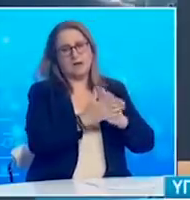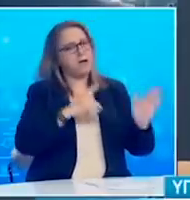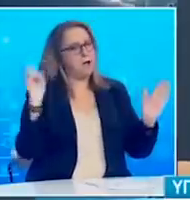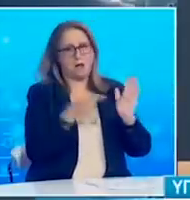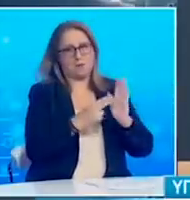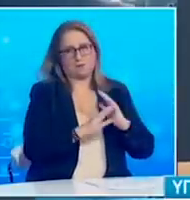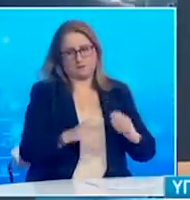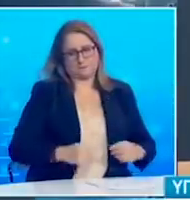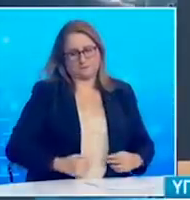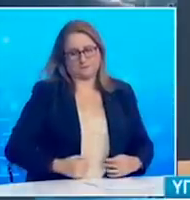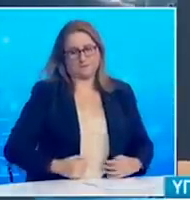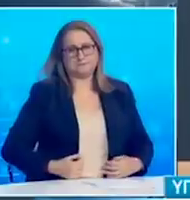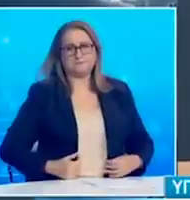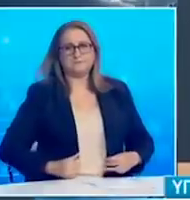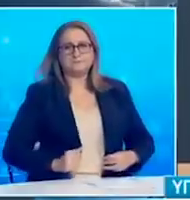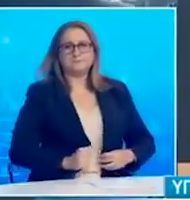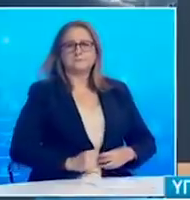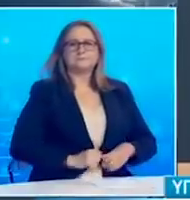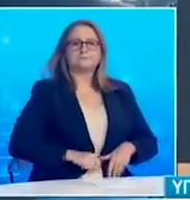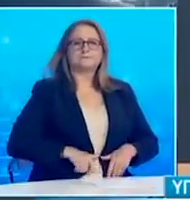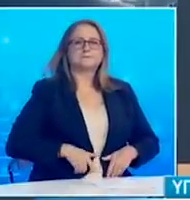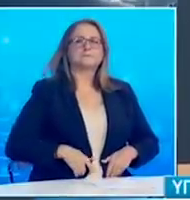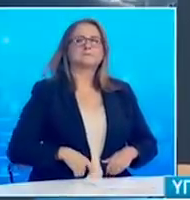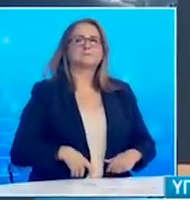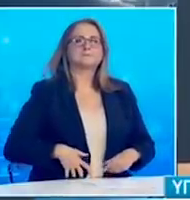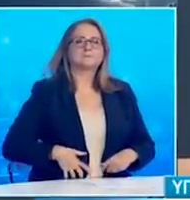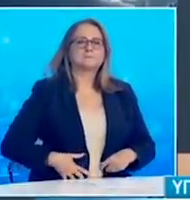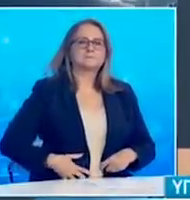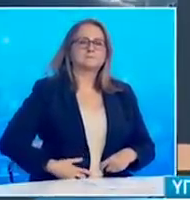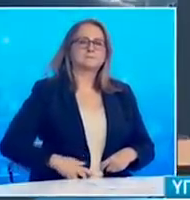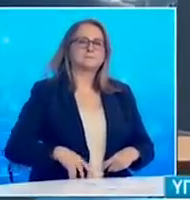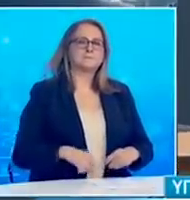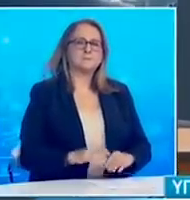Η κυρία Τουσέκη από το Αθηναϊκό και Μακεδονικό Πρακτορείο Ειδήσεων.